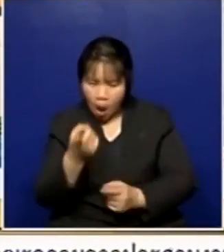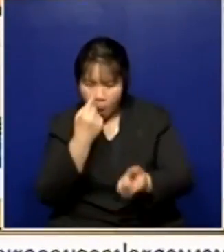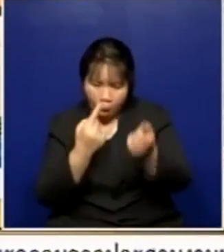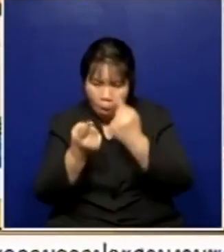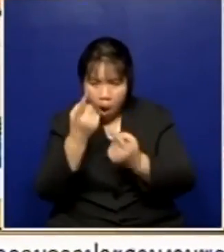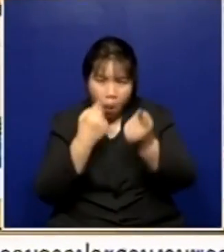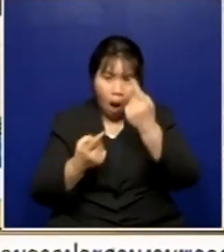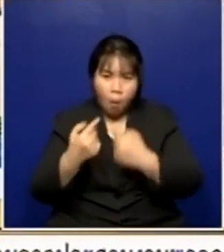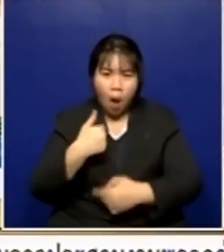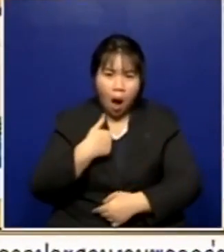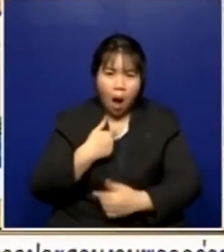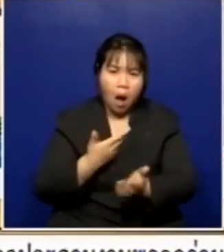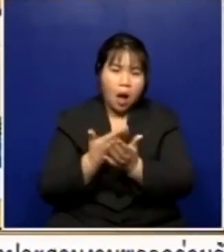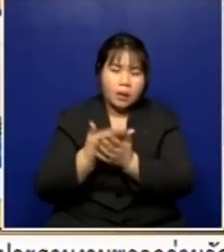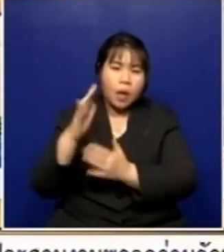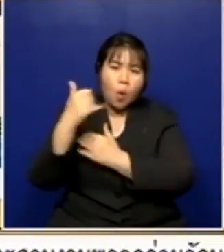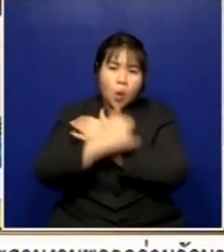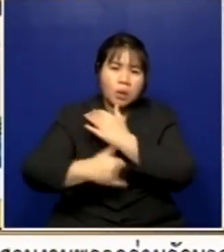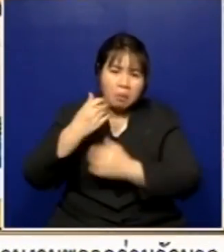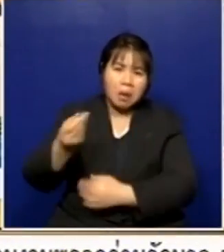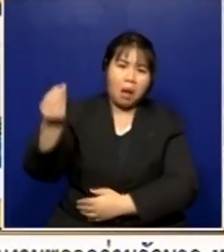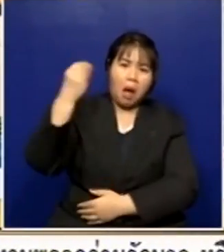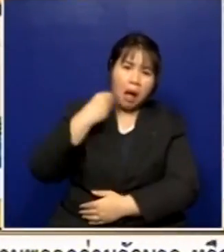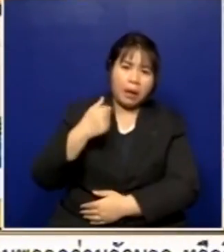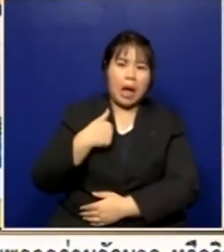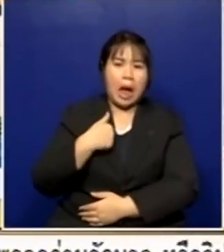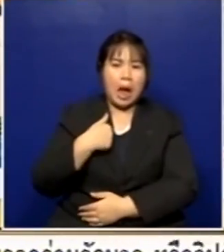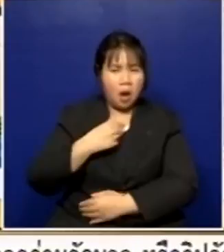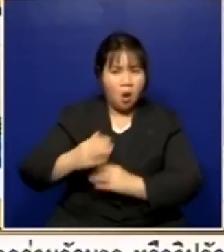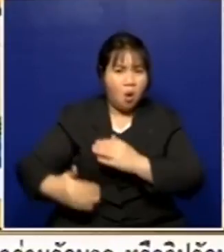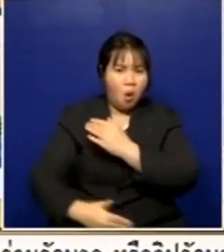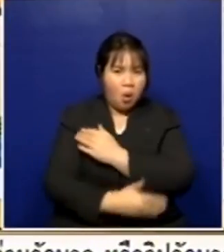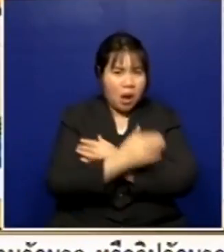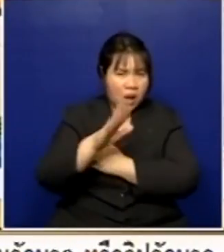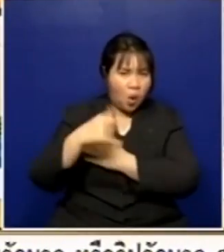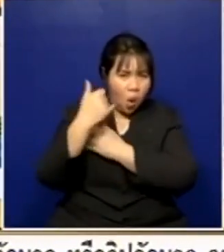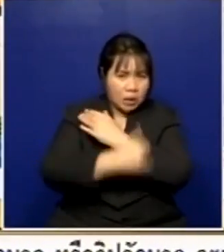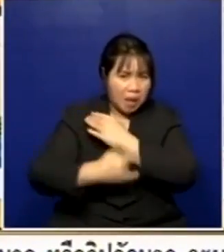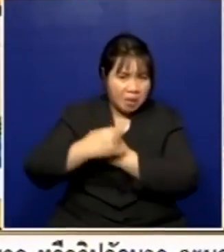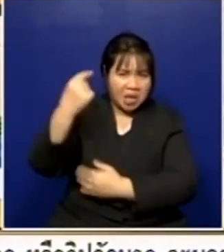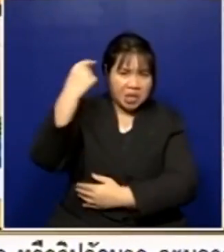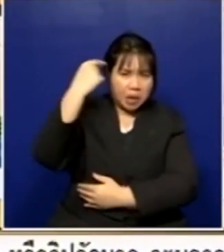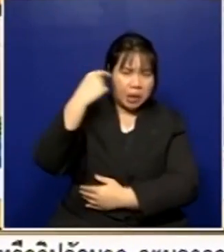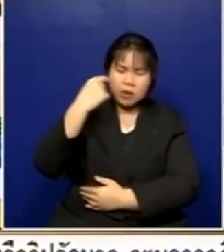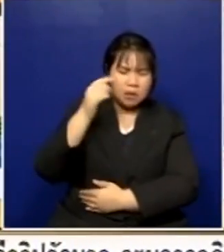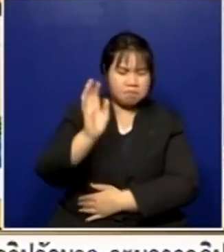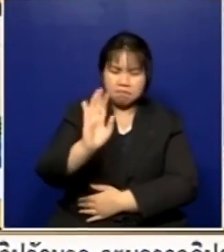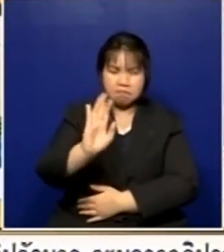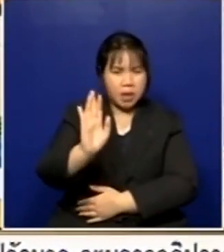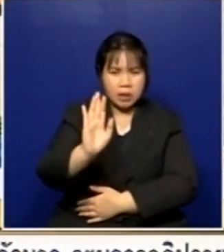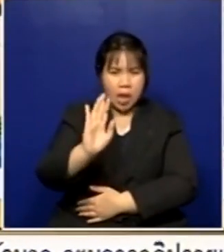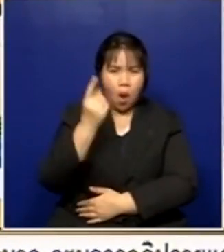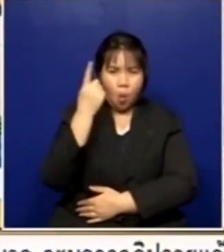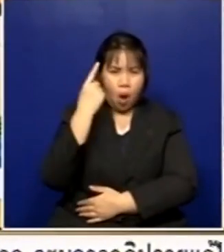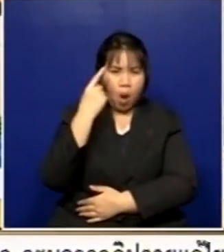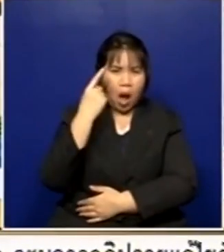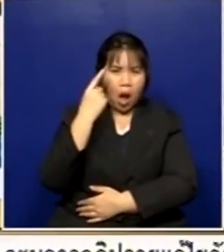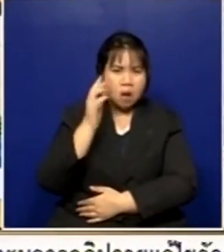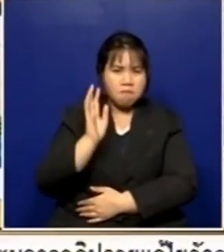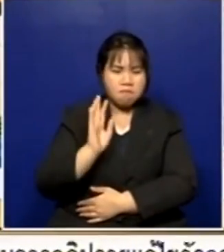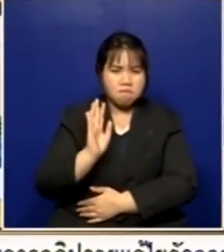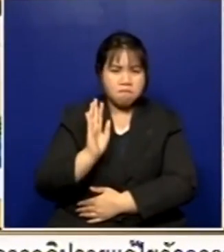ว่าการรับทุนต่างชาติเป็นการพยายามเปิดโอกาศให้ต่างชาติเข้ามาแทรกแซงที่ฉันคิดว่านี่เป็นข้อกล่าวหาที่